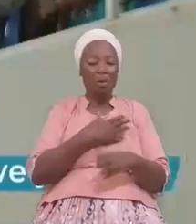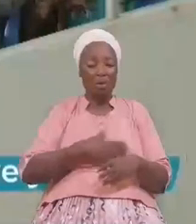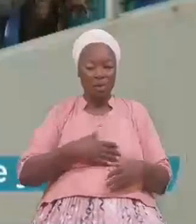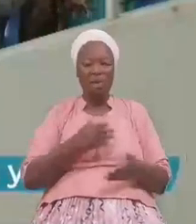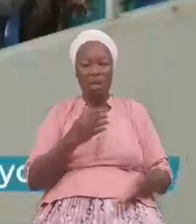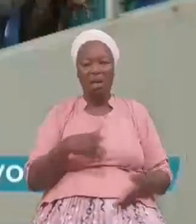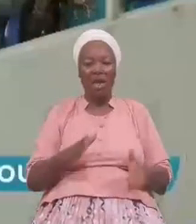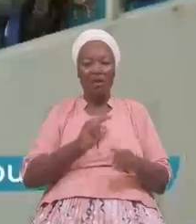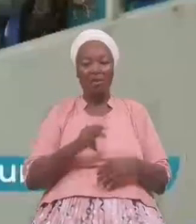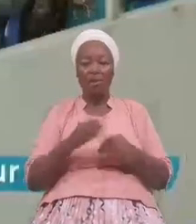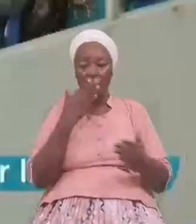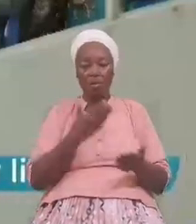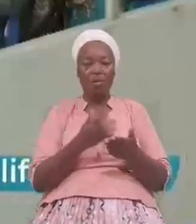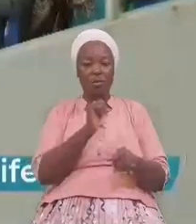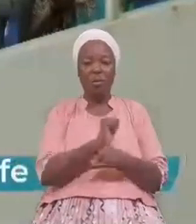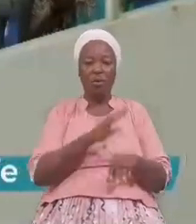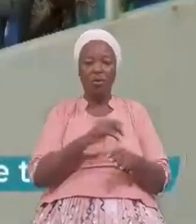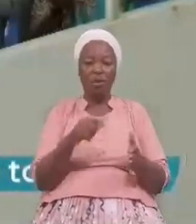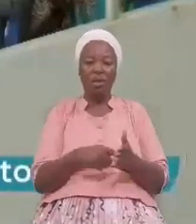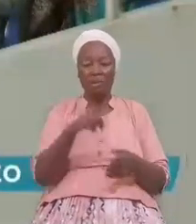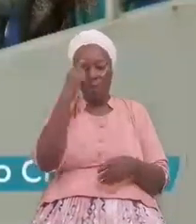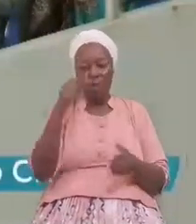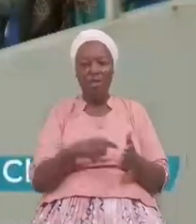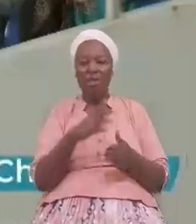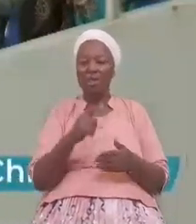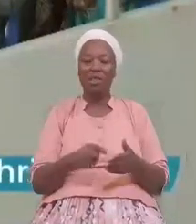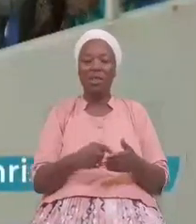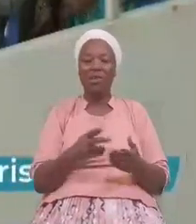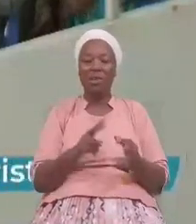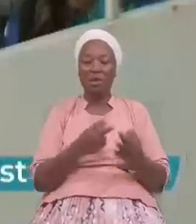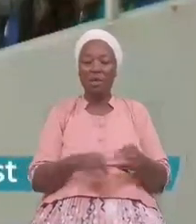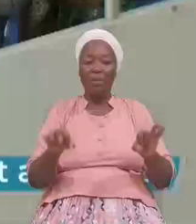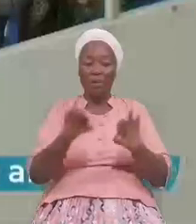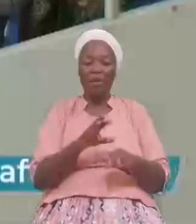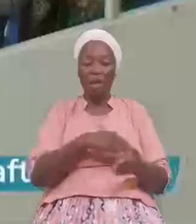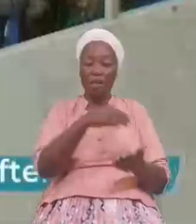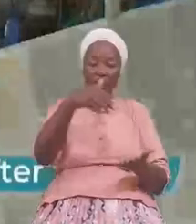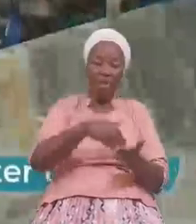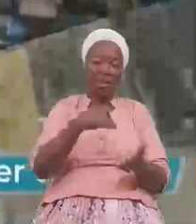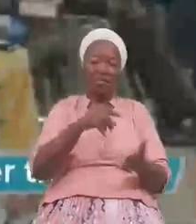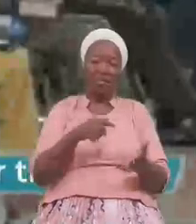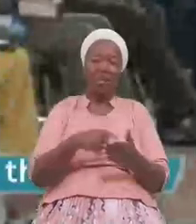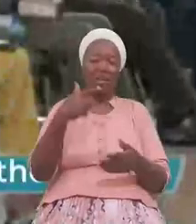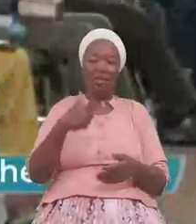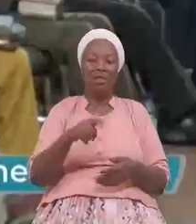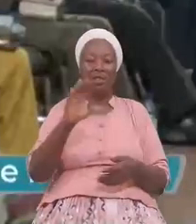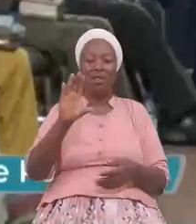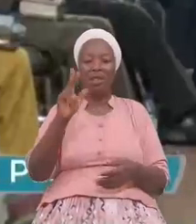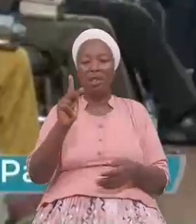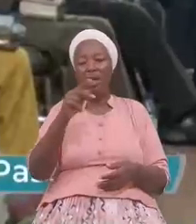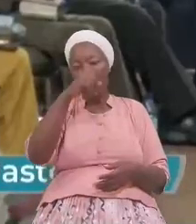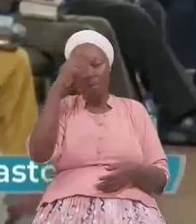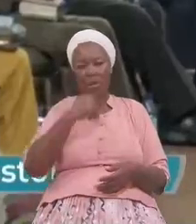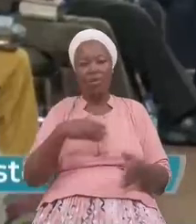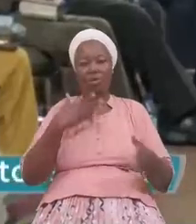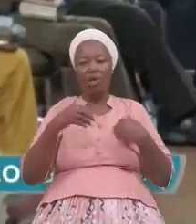régions, dans nos provinces. Ça, c'est le cœur de JCK même, la conversion des âmes. Et il y a